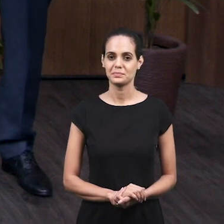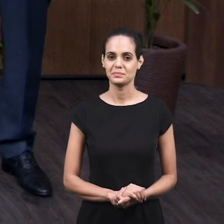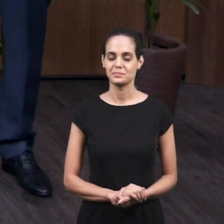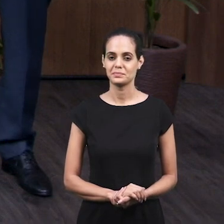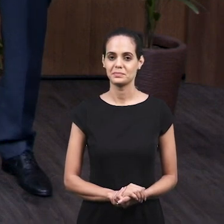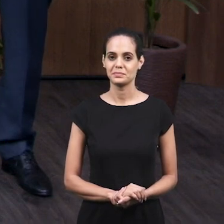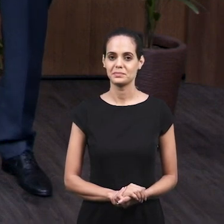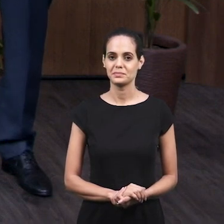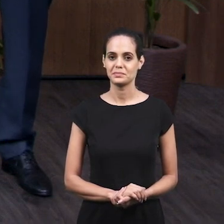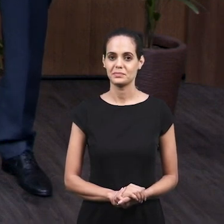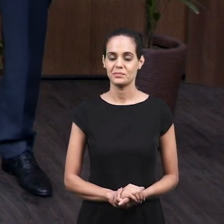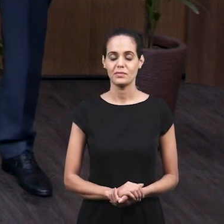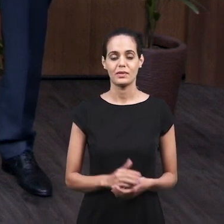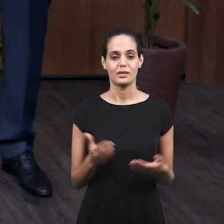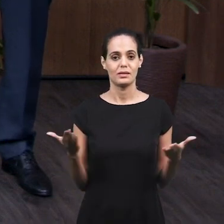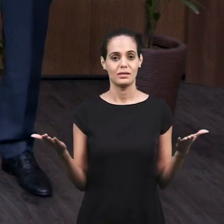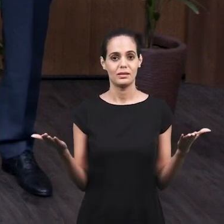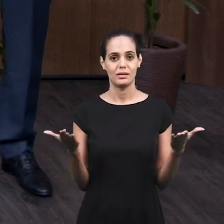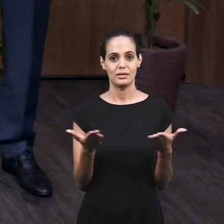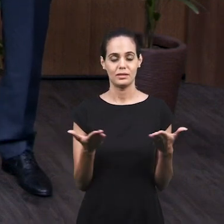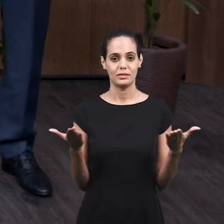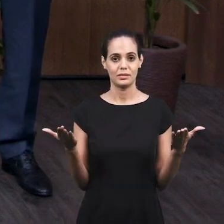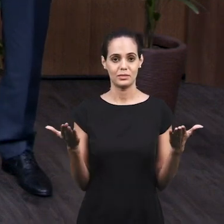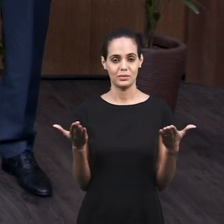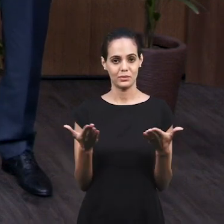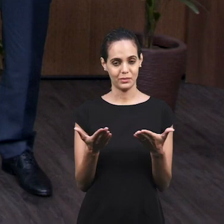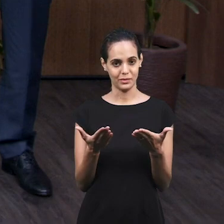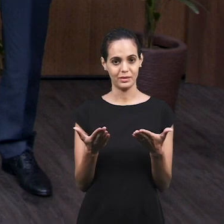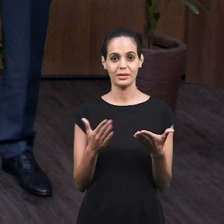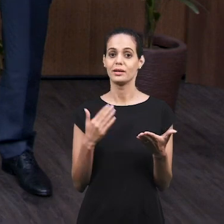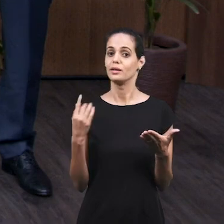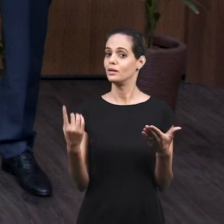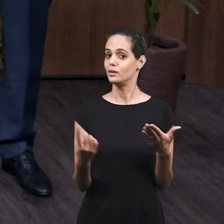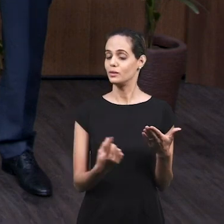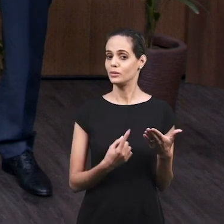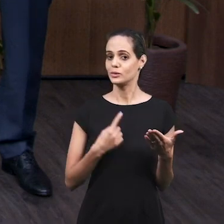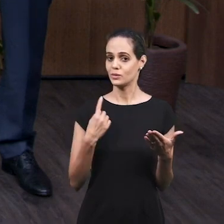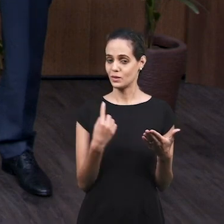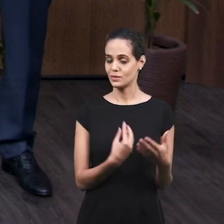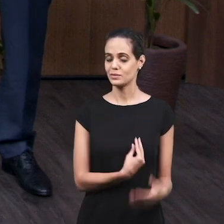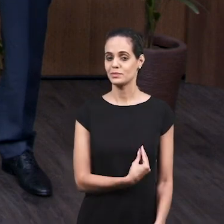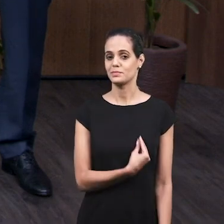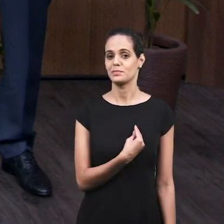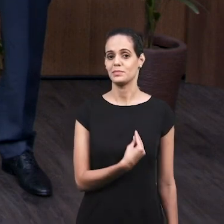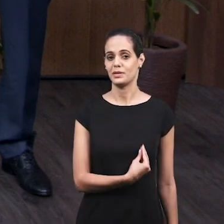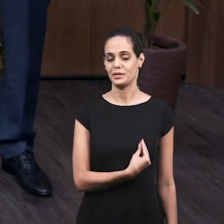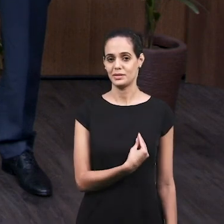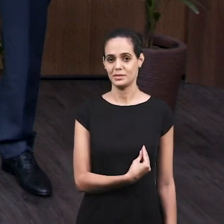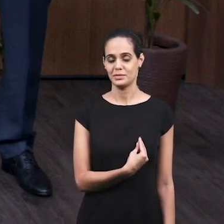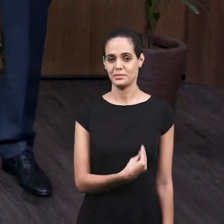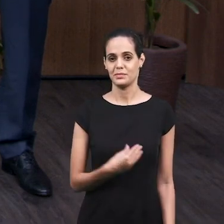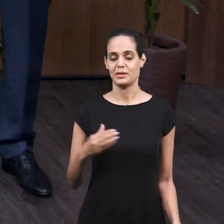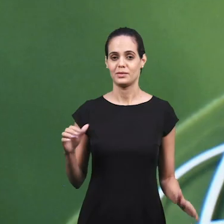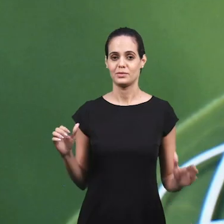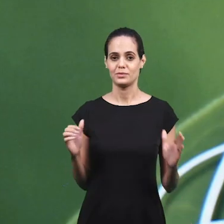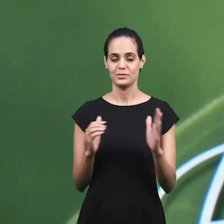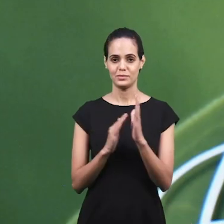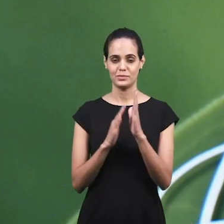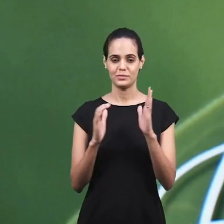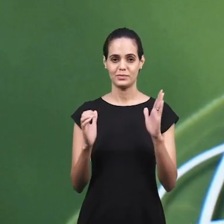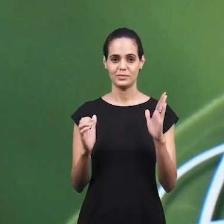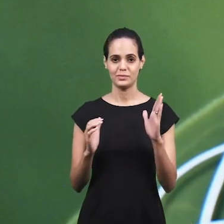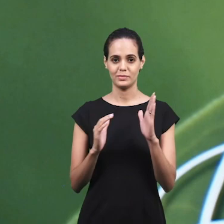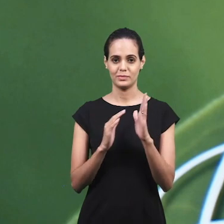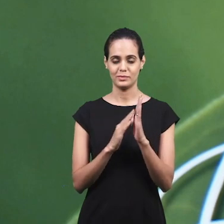nous entendrons, je veux dire, nous participerons d'une louange. Je vous